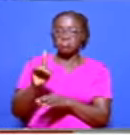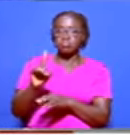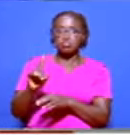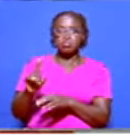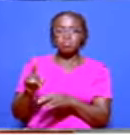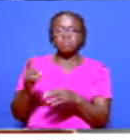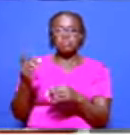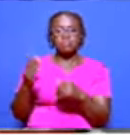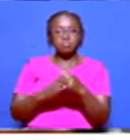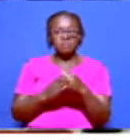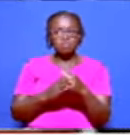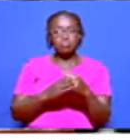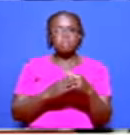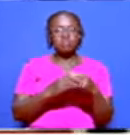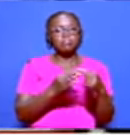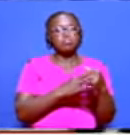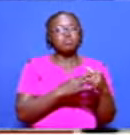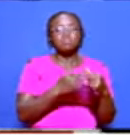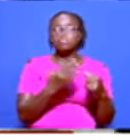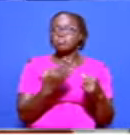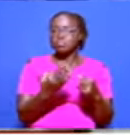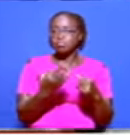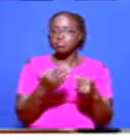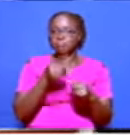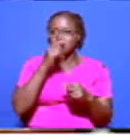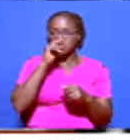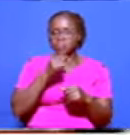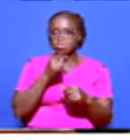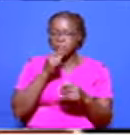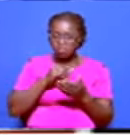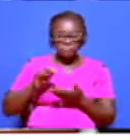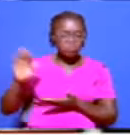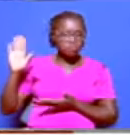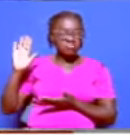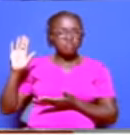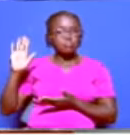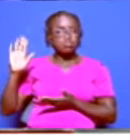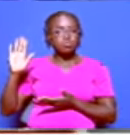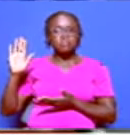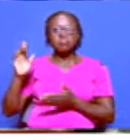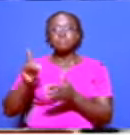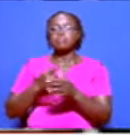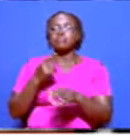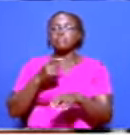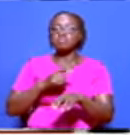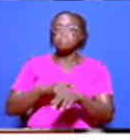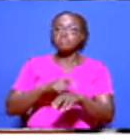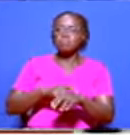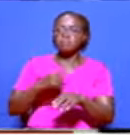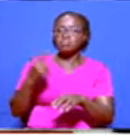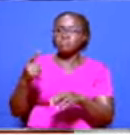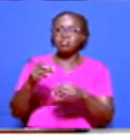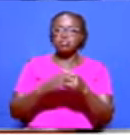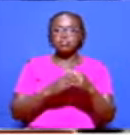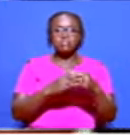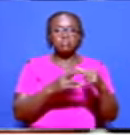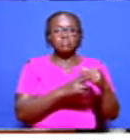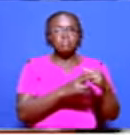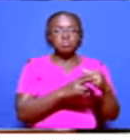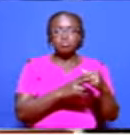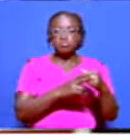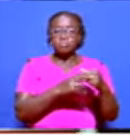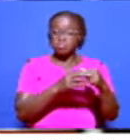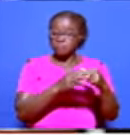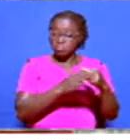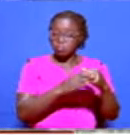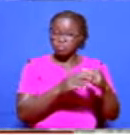1993 huko Arusha, Tanzania, na kukula kiapo kwa mara ya kwanza mnamo mwaka 1997 huko Magamba, Lushoto,